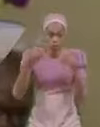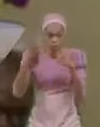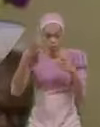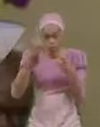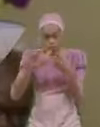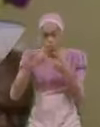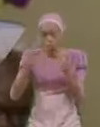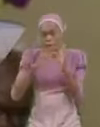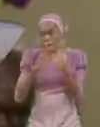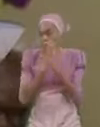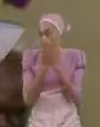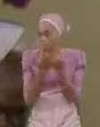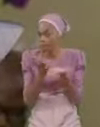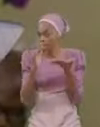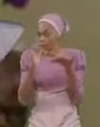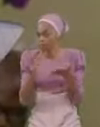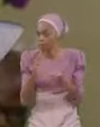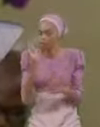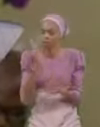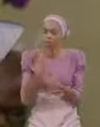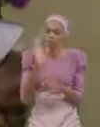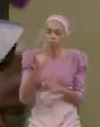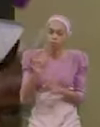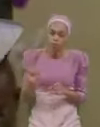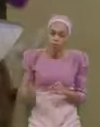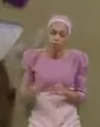quand tu vas à la réunion des